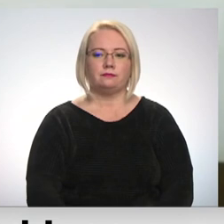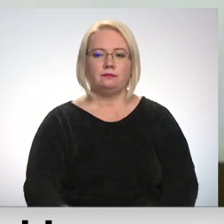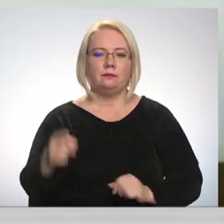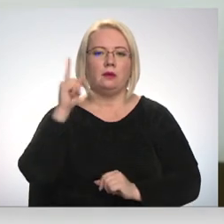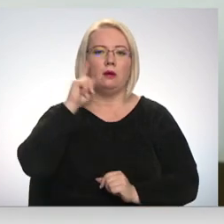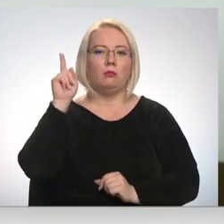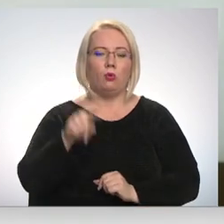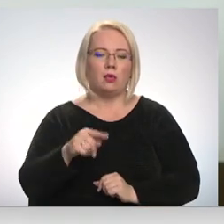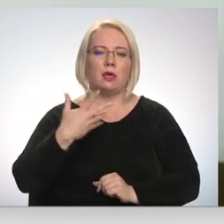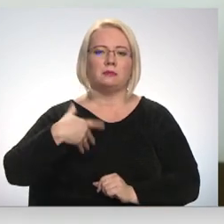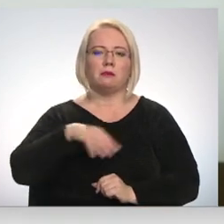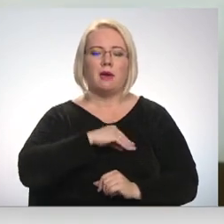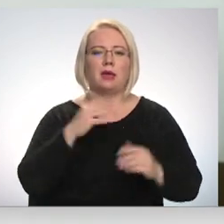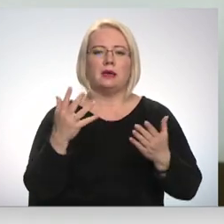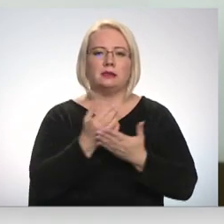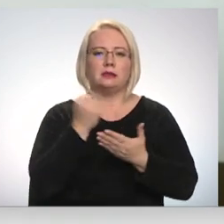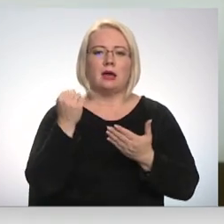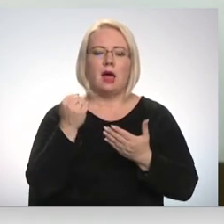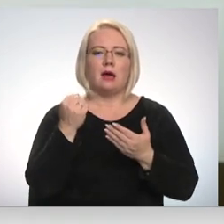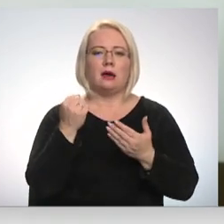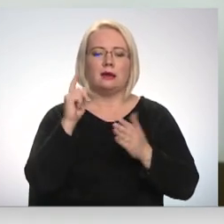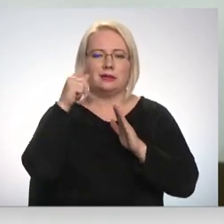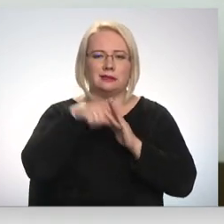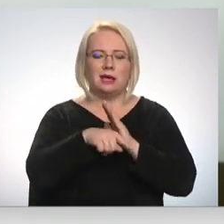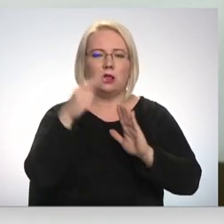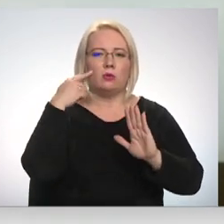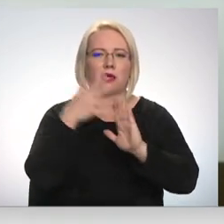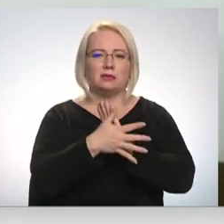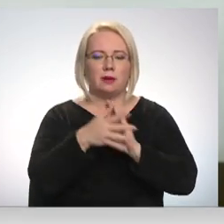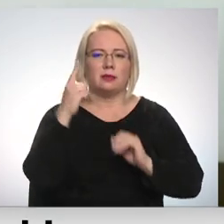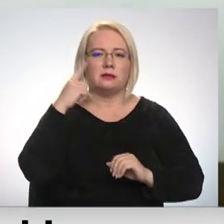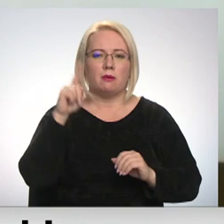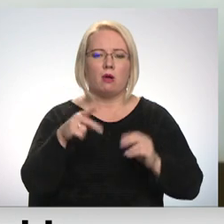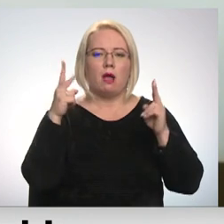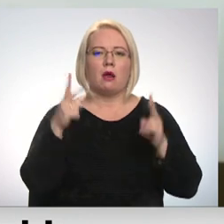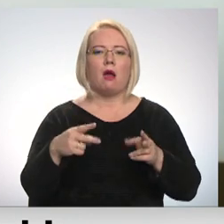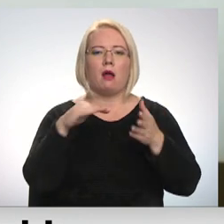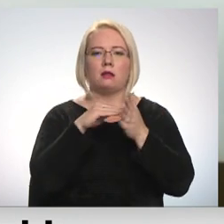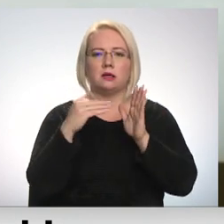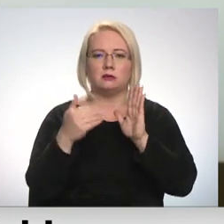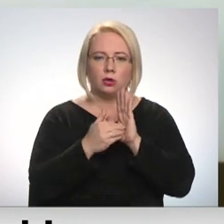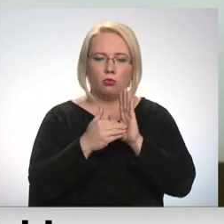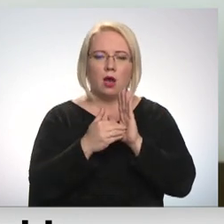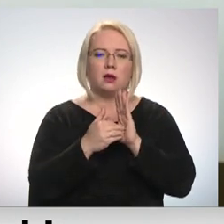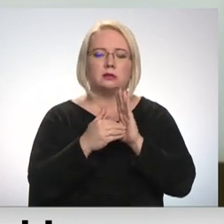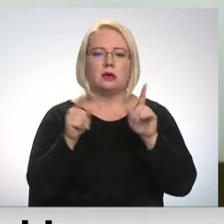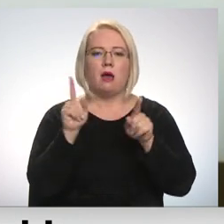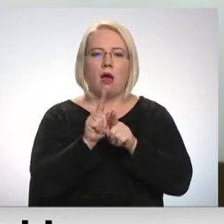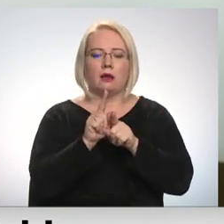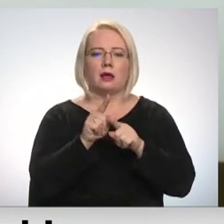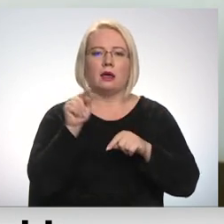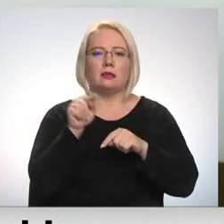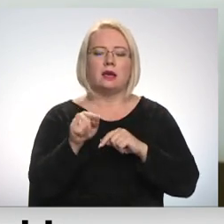kad mēs ar dziļu izpratni apzināmies, ka ir ārkārtējā situācija, kā arī to, ka